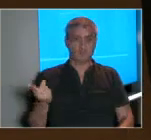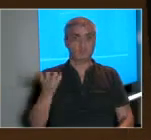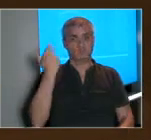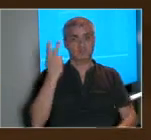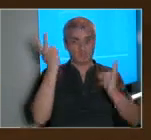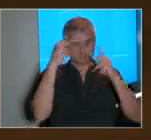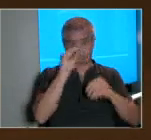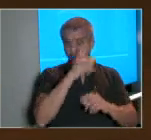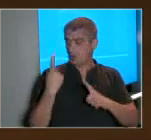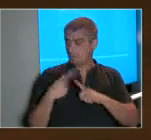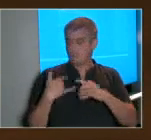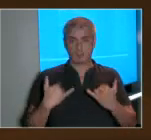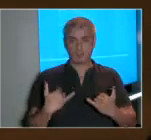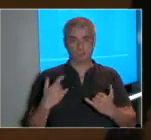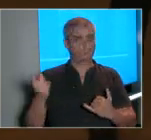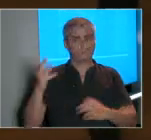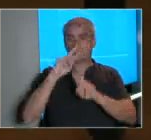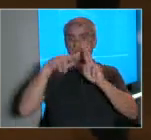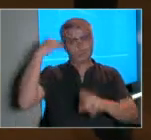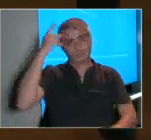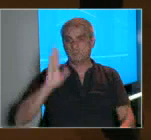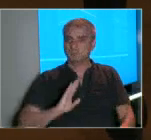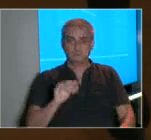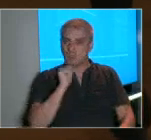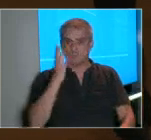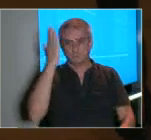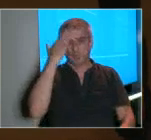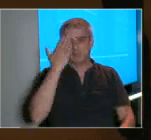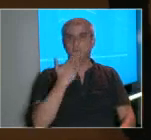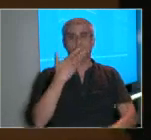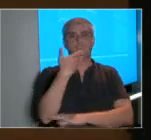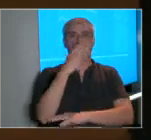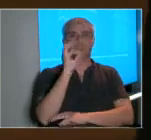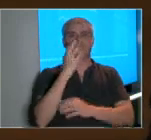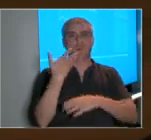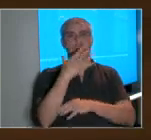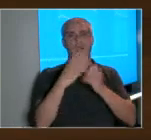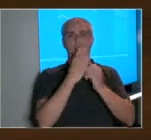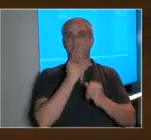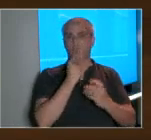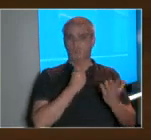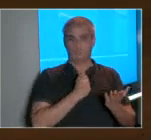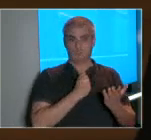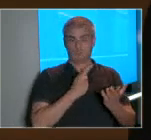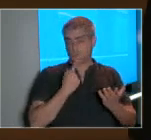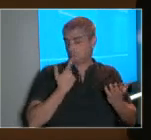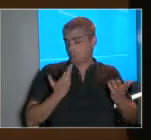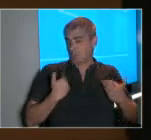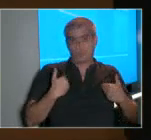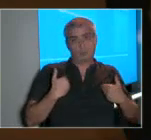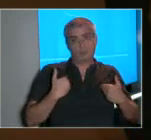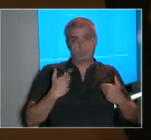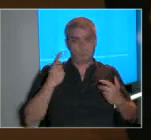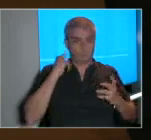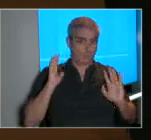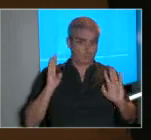הסכם אוסלו ועד היום, מסרבת הרשות להכיר בישראל כמדינת הלאום של העם היהודי. היא אומרת לנו,